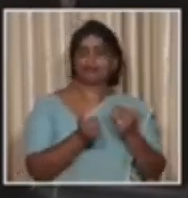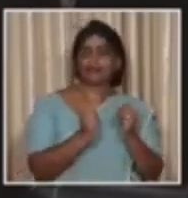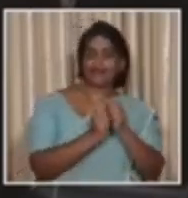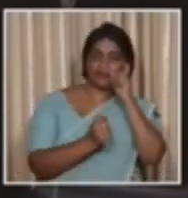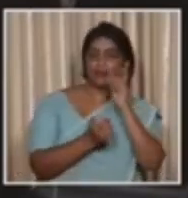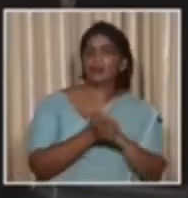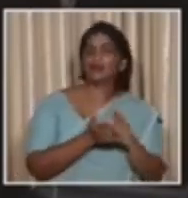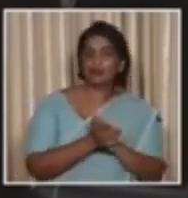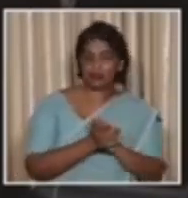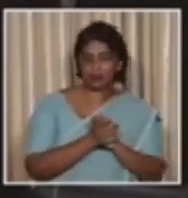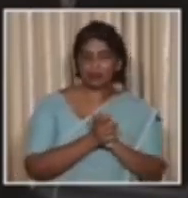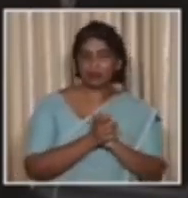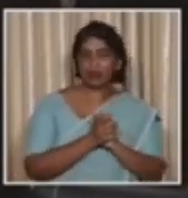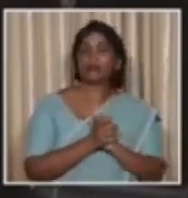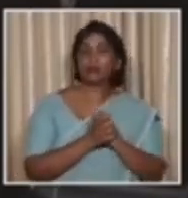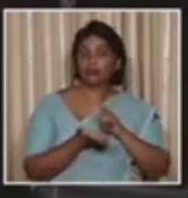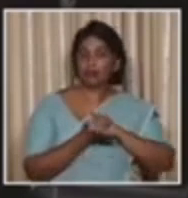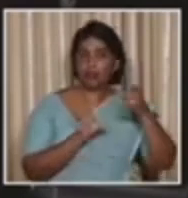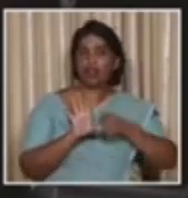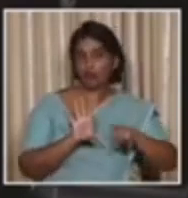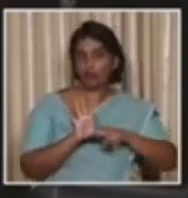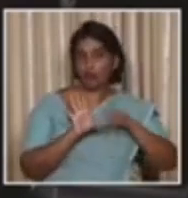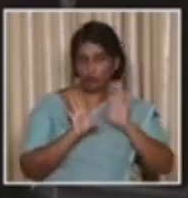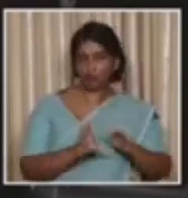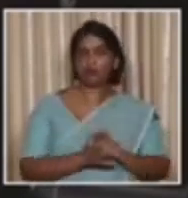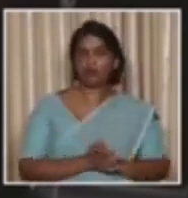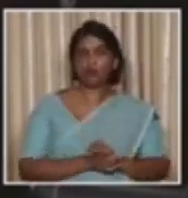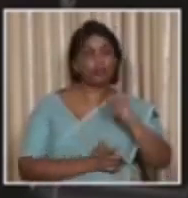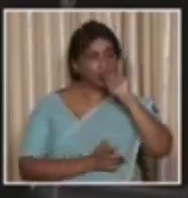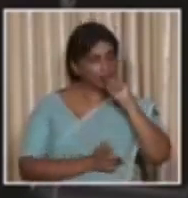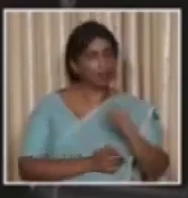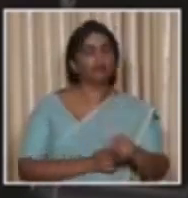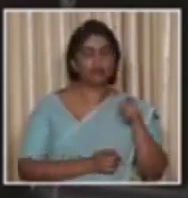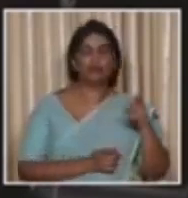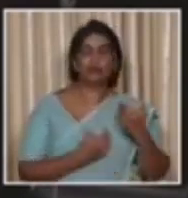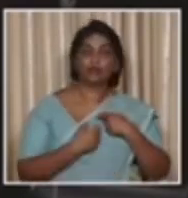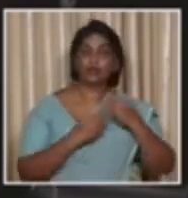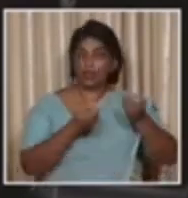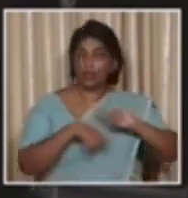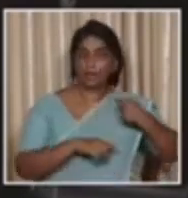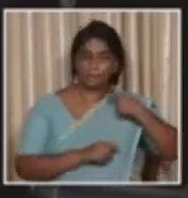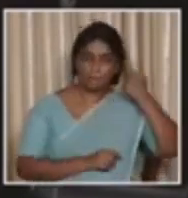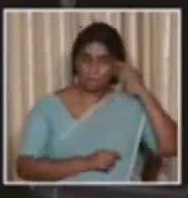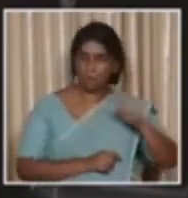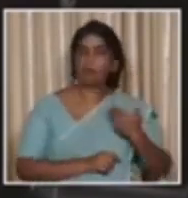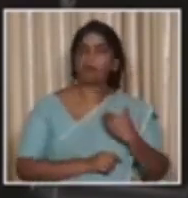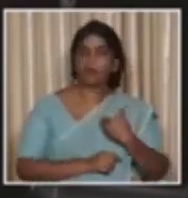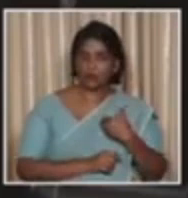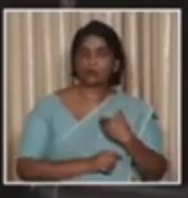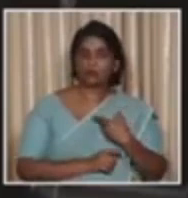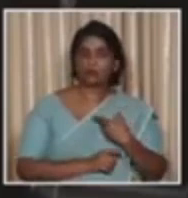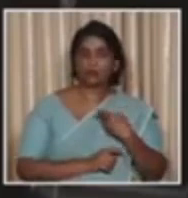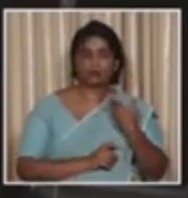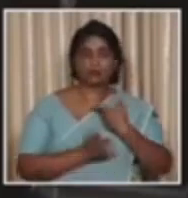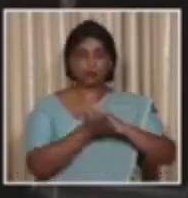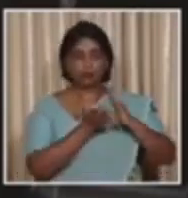විදියට, කෙයාගිවර්ස්ලා විදියට යවන්න අපි පුහුණු කළ යුතුයි කියන එක සත්‍ය වශයෙන්ම ඒක තමයි අපේ ඊළඟ බලාපොරොත්තුව. අපි කෙයා ඉකොනොමි